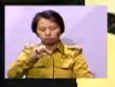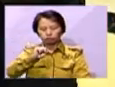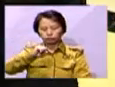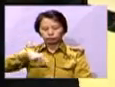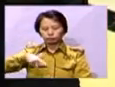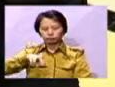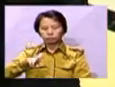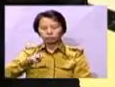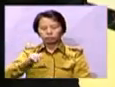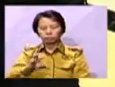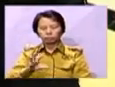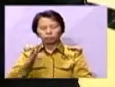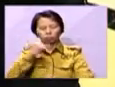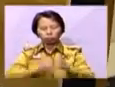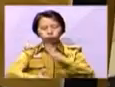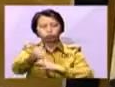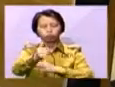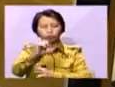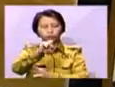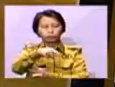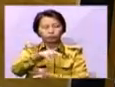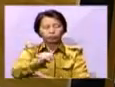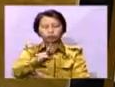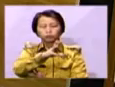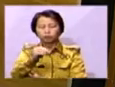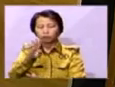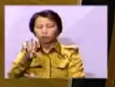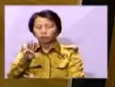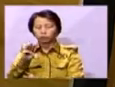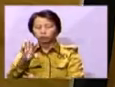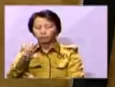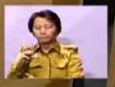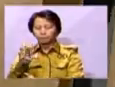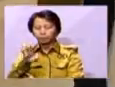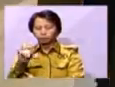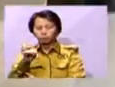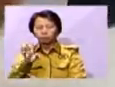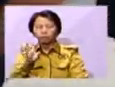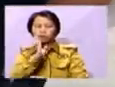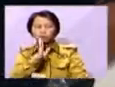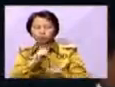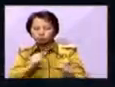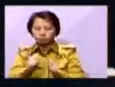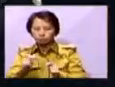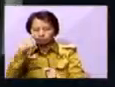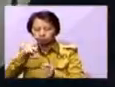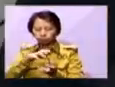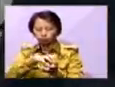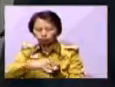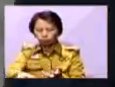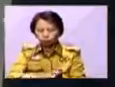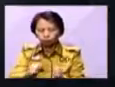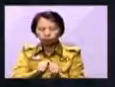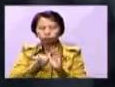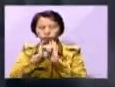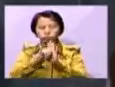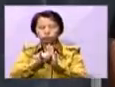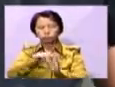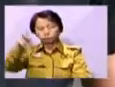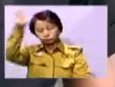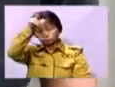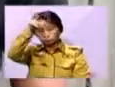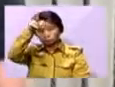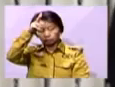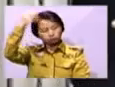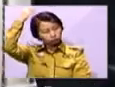SPRM menyebu UNISEL dan MBI dan menyifatkan tindakan itu dirancang untuk menjejaskan imej Kerajaan